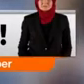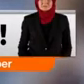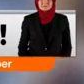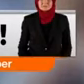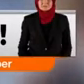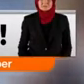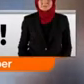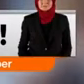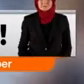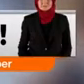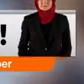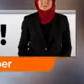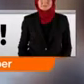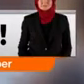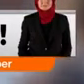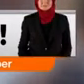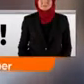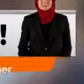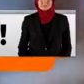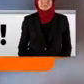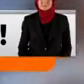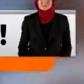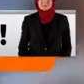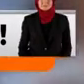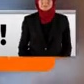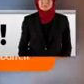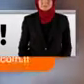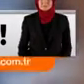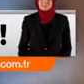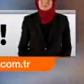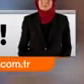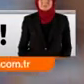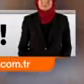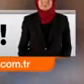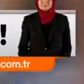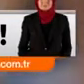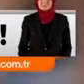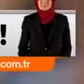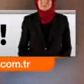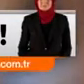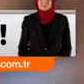Allah Allah Allah bu yarım